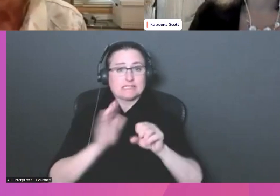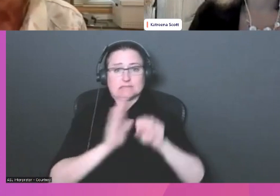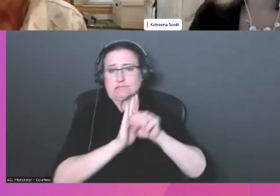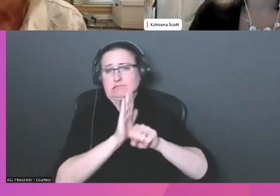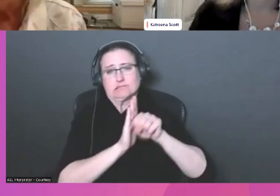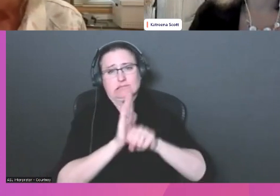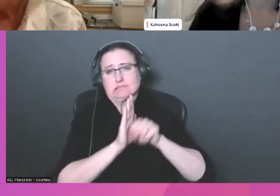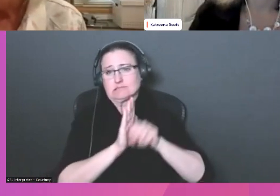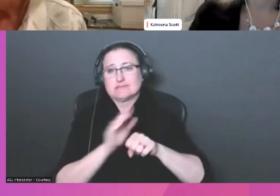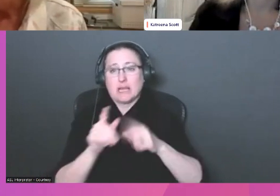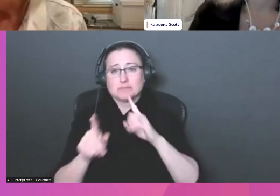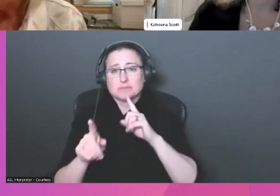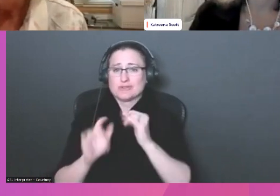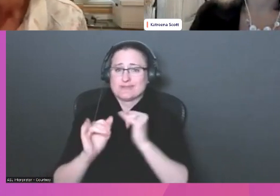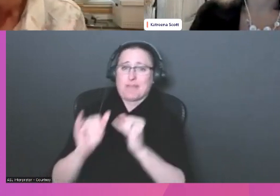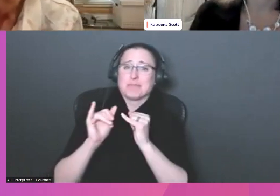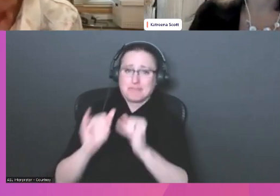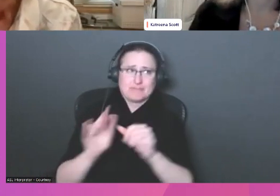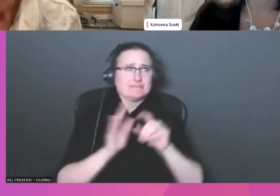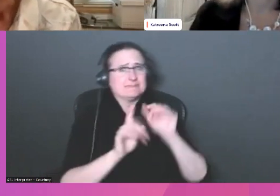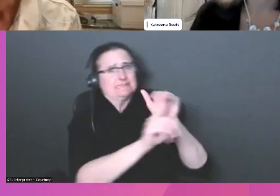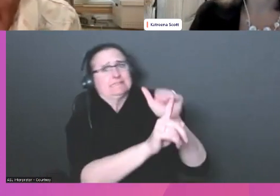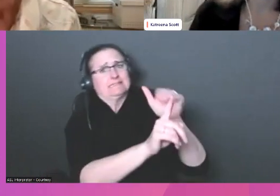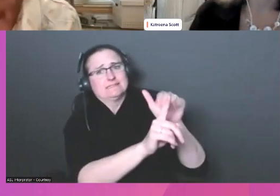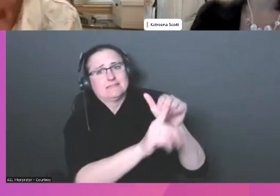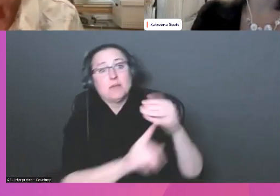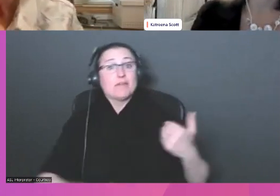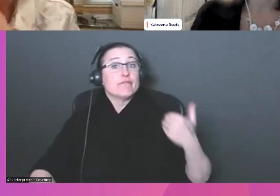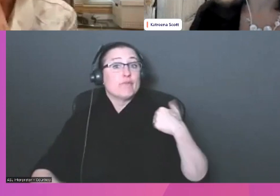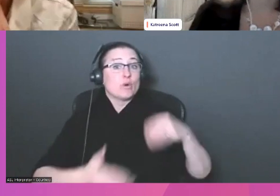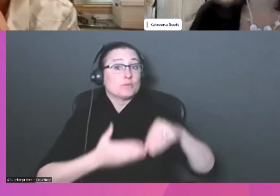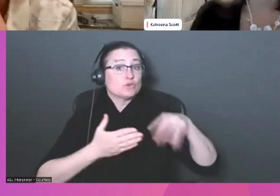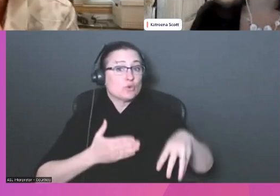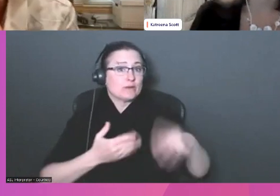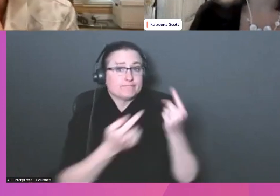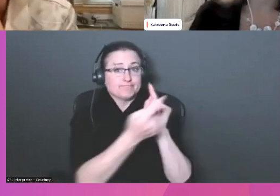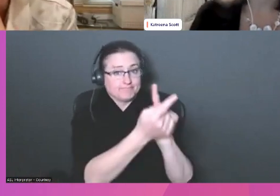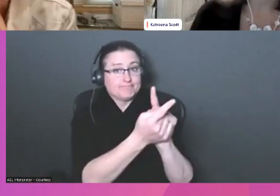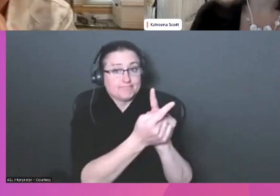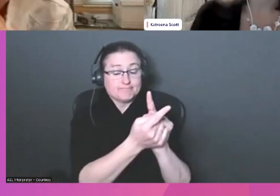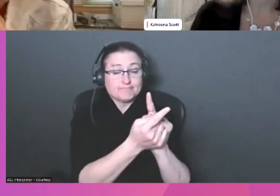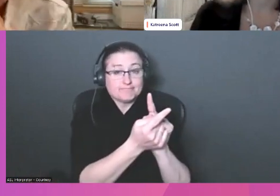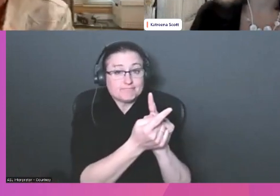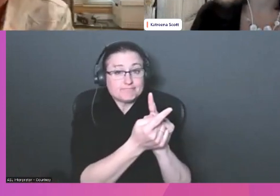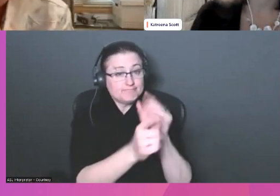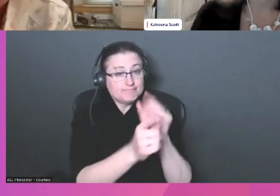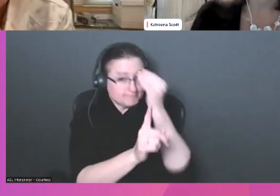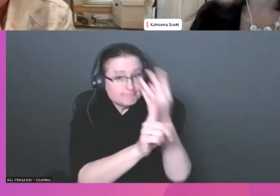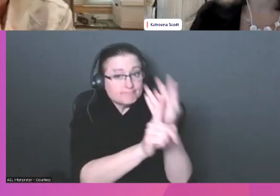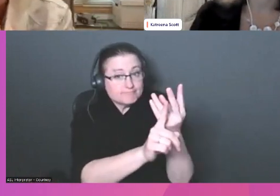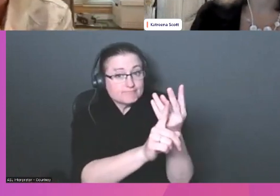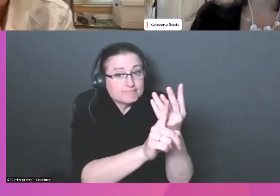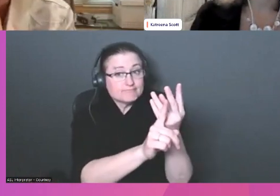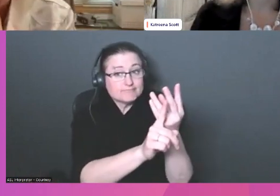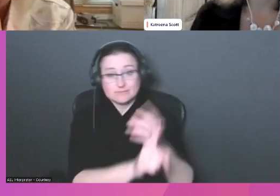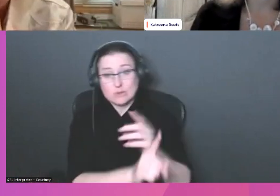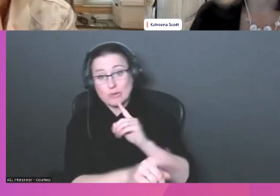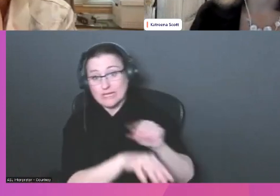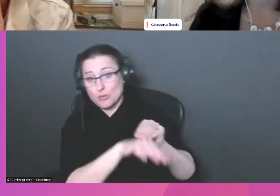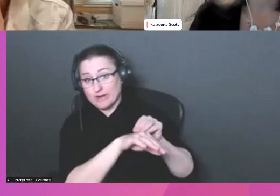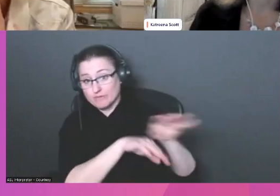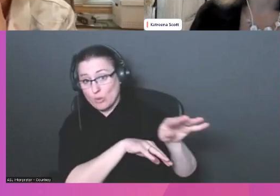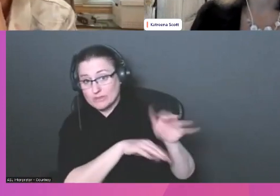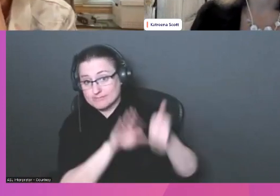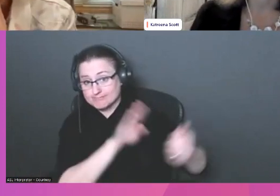faut ne pas lâcher le combat, comme vous. Mais par exemple, les anciens étudiants peuvent